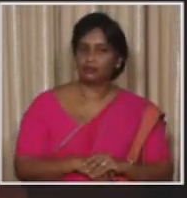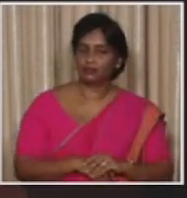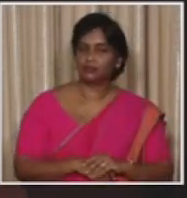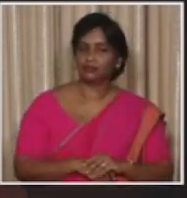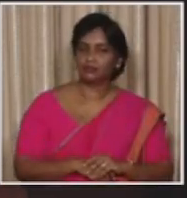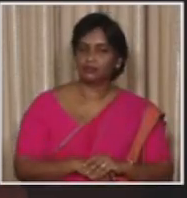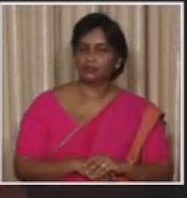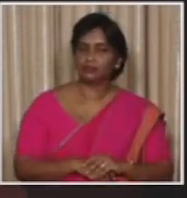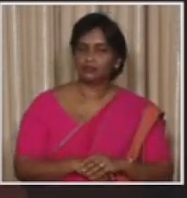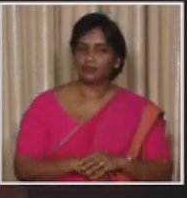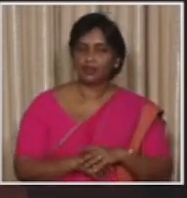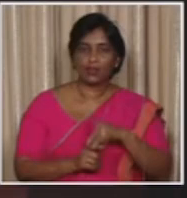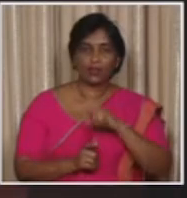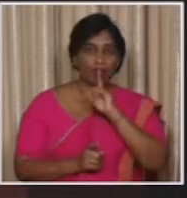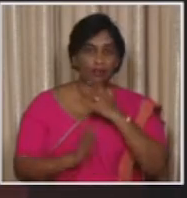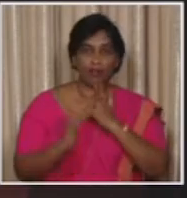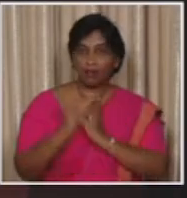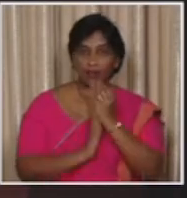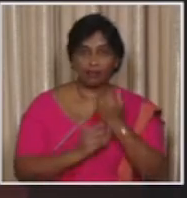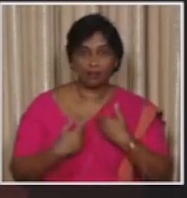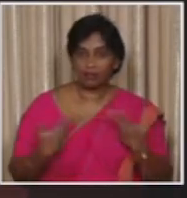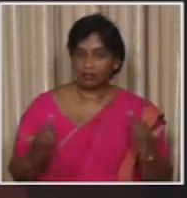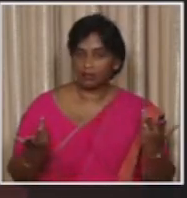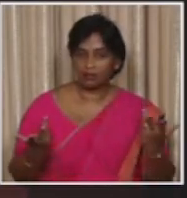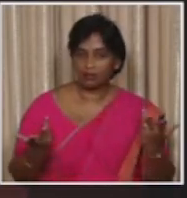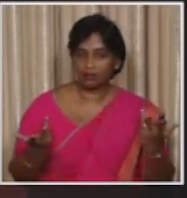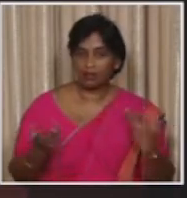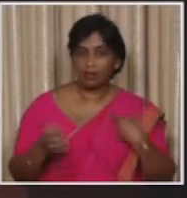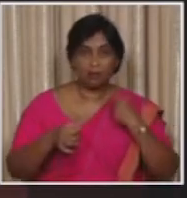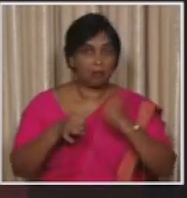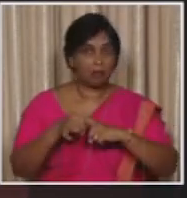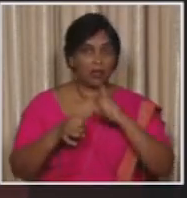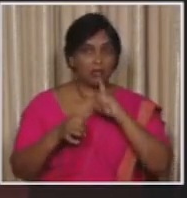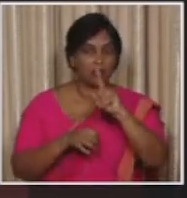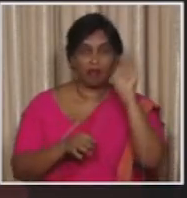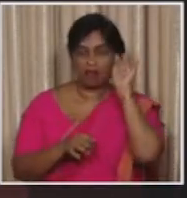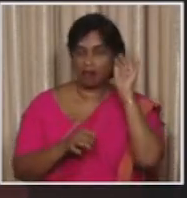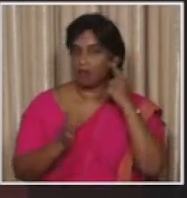ආවේ. මට කතා කරන්න අයිතියක් නැද්ද? ප්‍රශ්න අහන්න අයිතියක් නැද්ද?